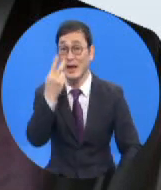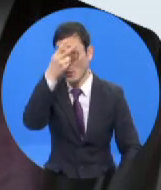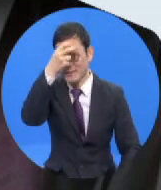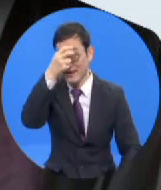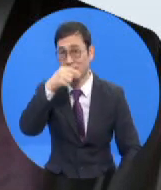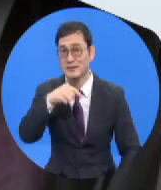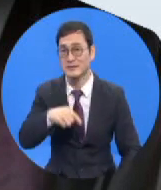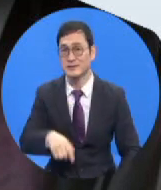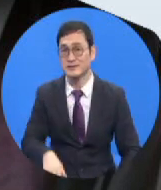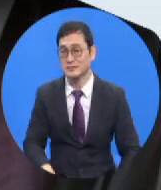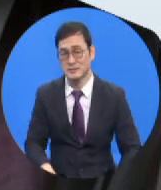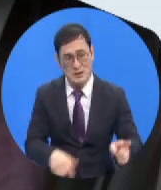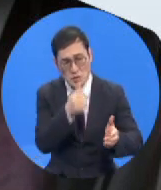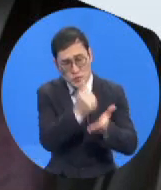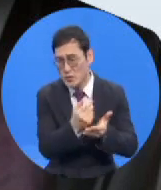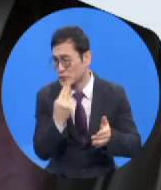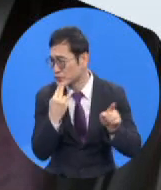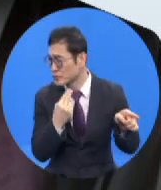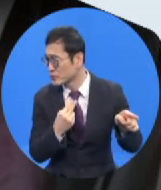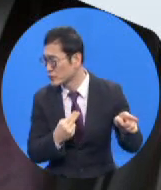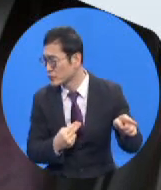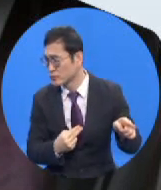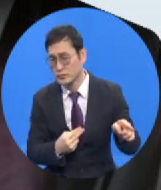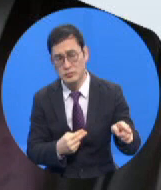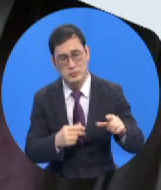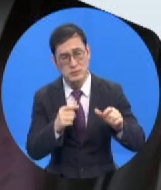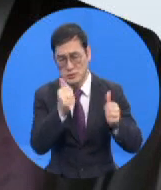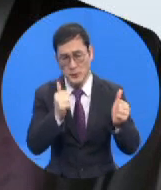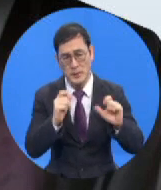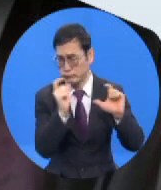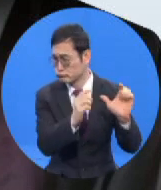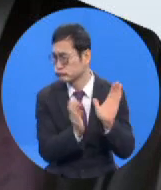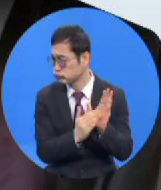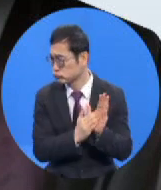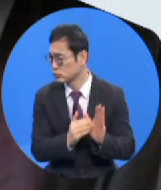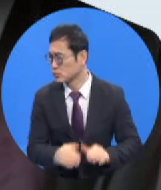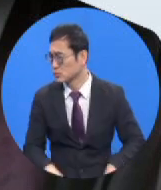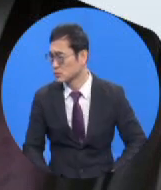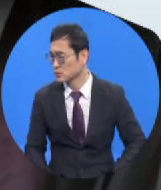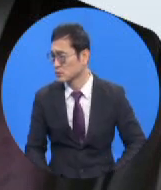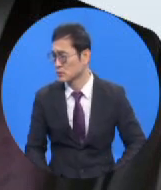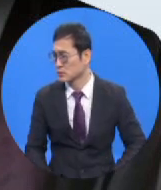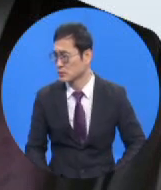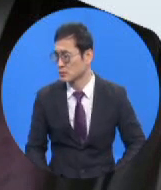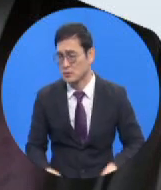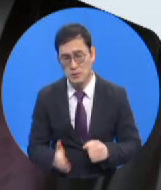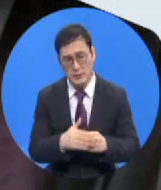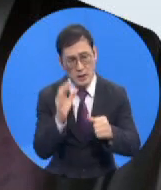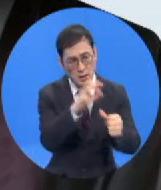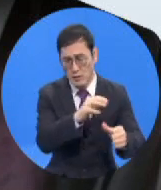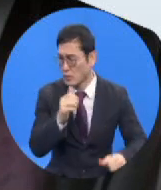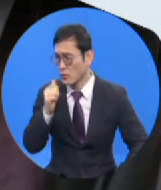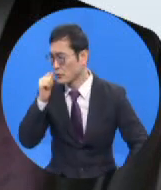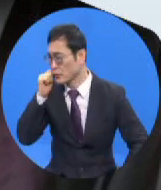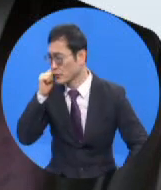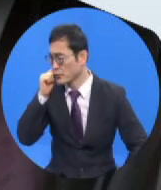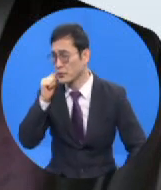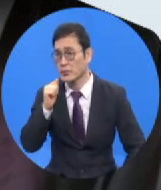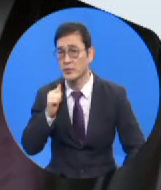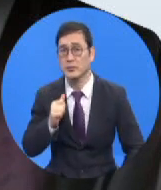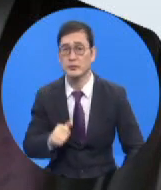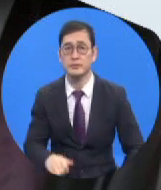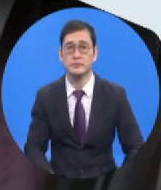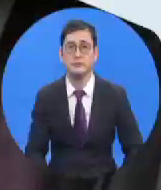기획조정부에서는 이미 무혐의 처분이 있는 상태다, 위원회 심의 결과나 권고도 없는 상태다, 이러면서 그냥 부정적인 의견을 낸 겁니다.